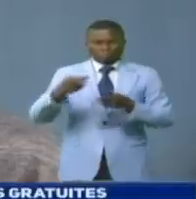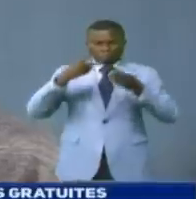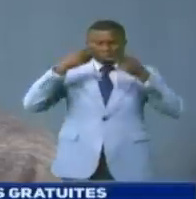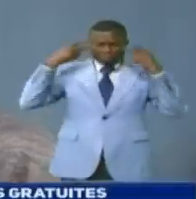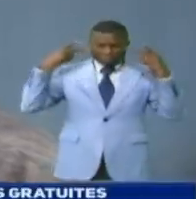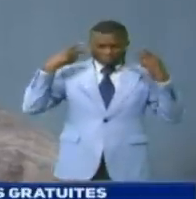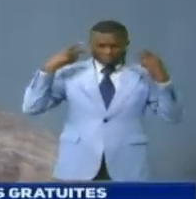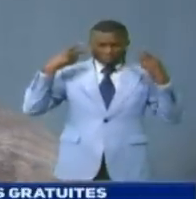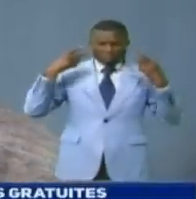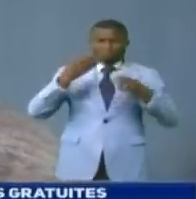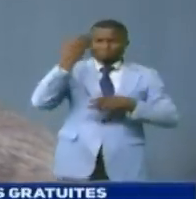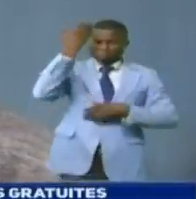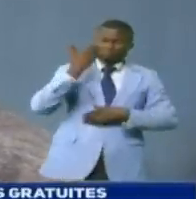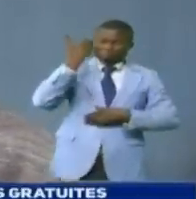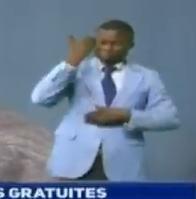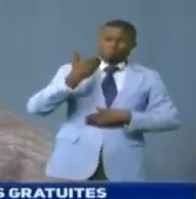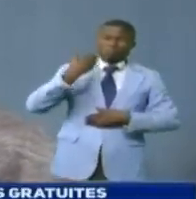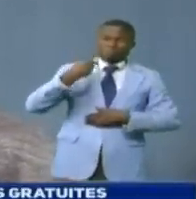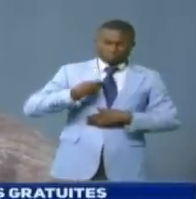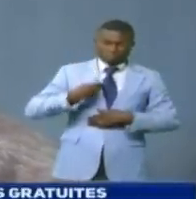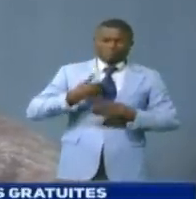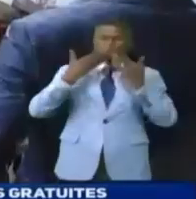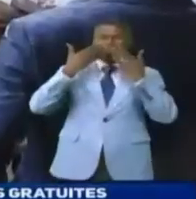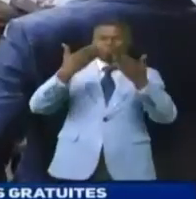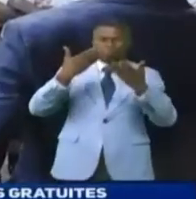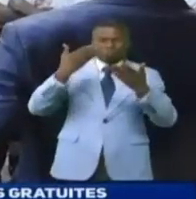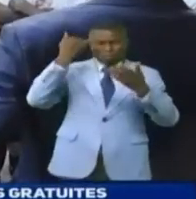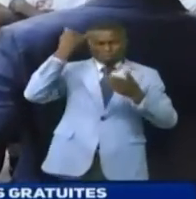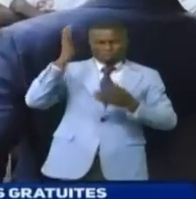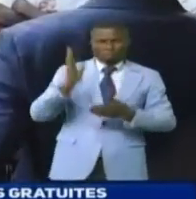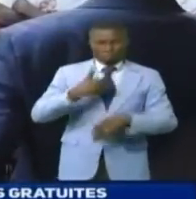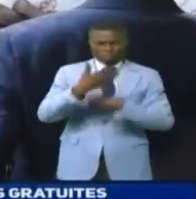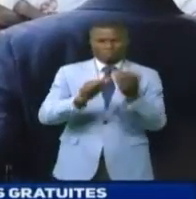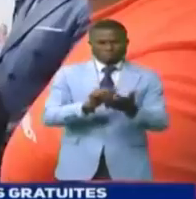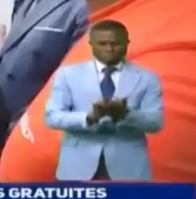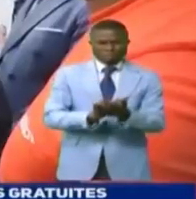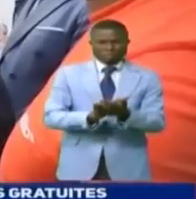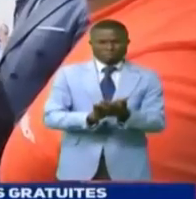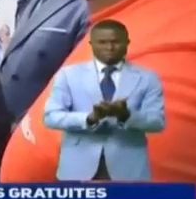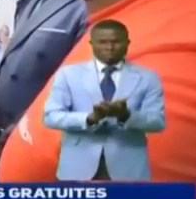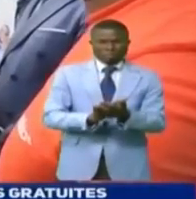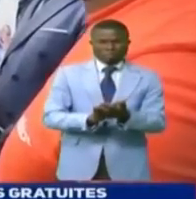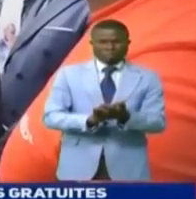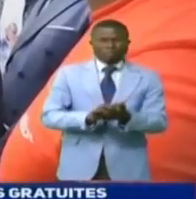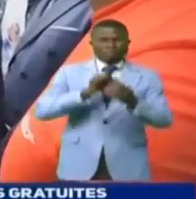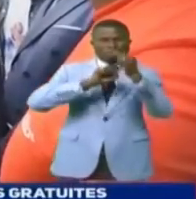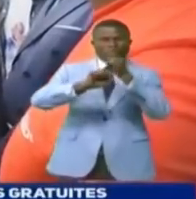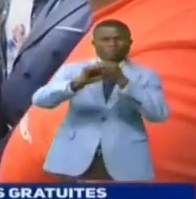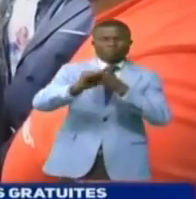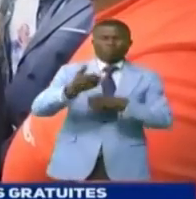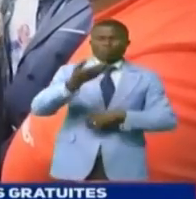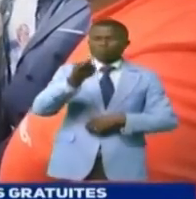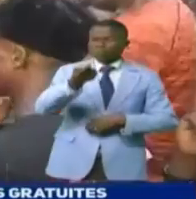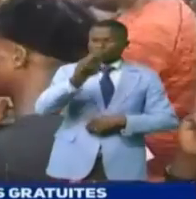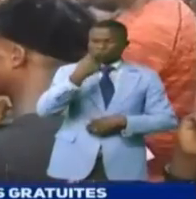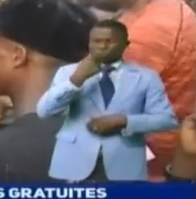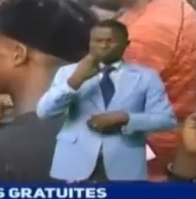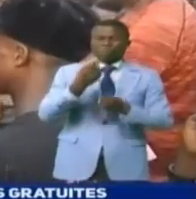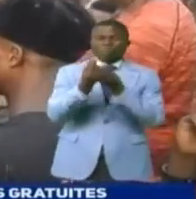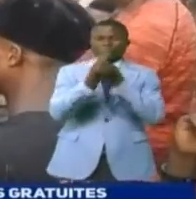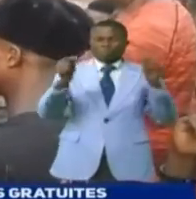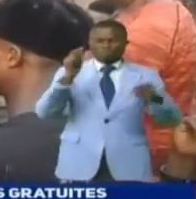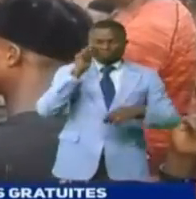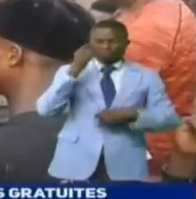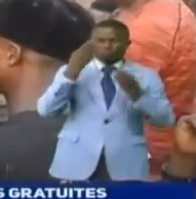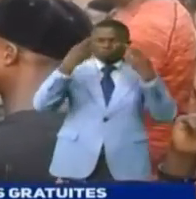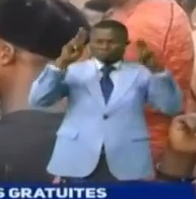je suis trop heureux et merci vraiment à l'initiateur de ce qu'il a fait. Pour Denis Kaninda Mapinda, cette campagne médicale gratuite réalisée avec